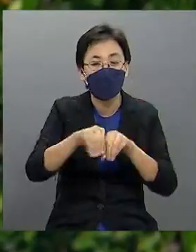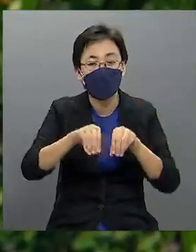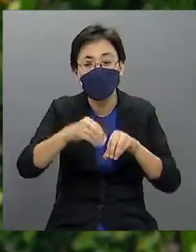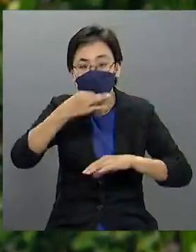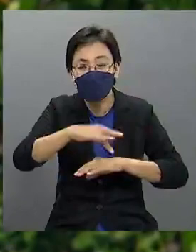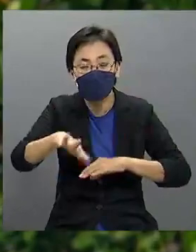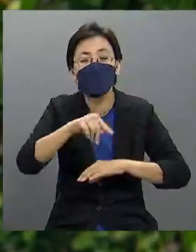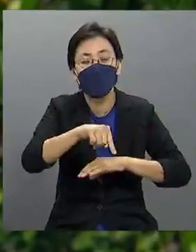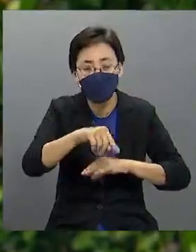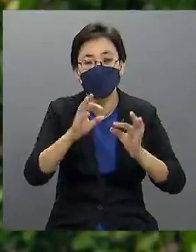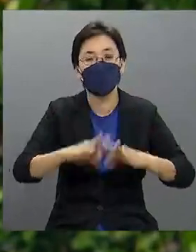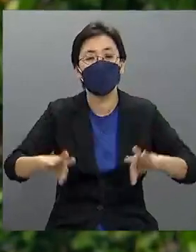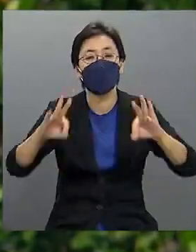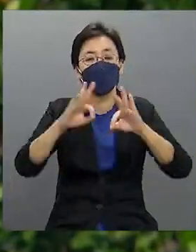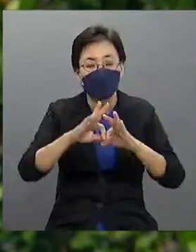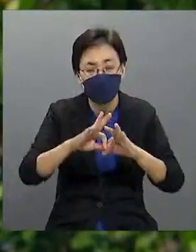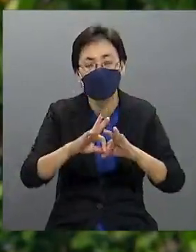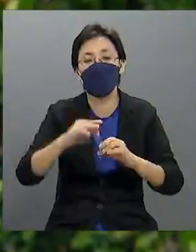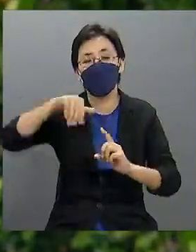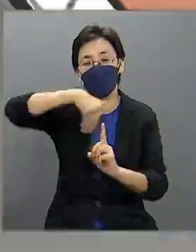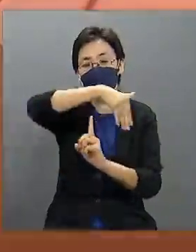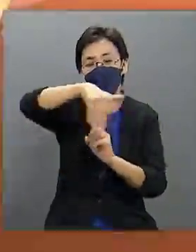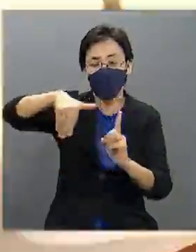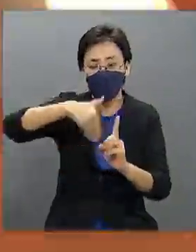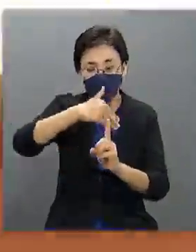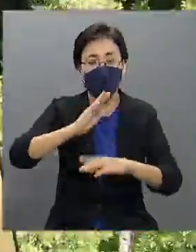และยัสร้างสมดุให้กัสิงแวะล้อมและระบบนิเวทอด้วยค่ะ